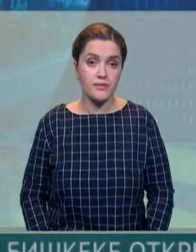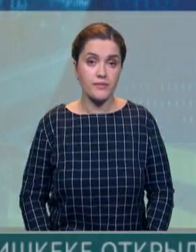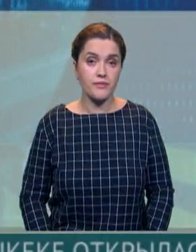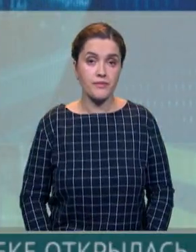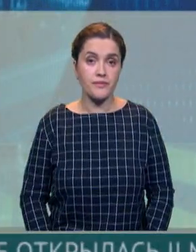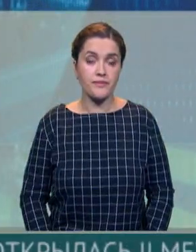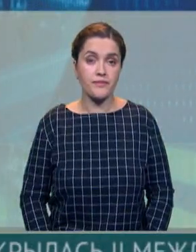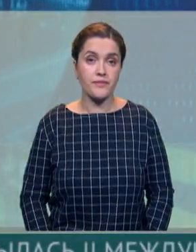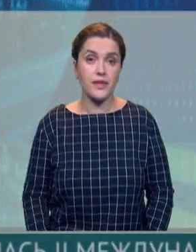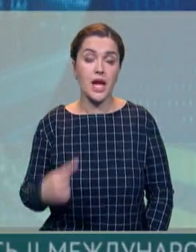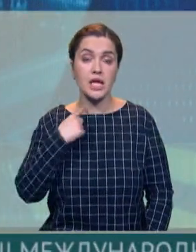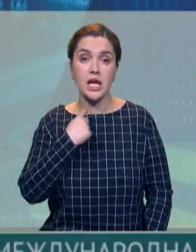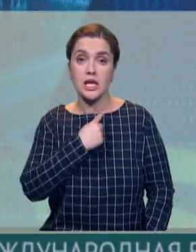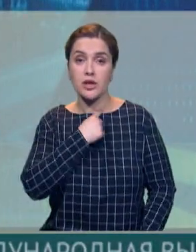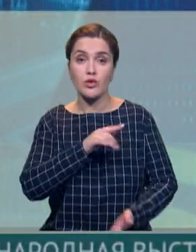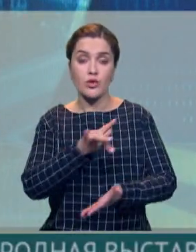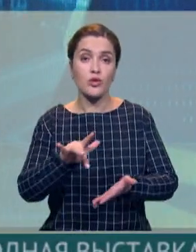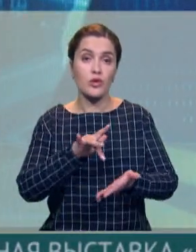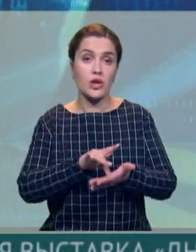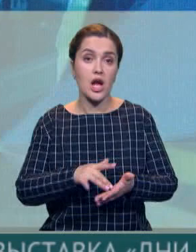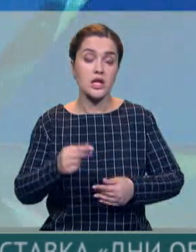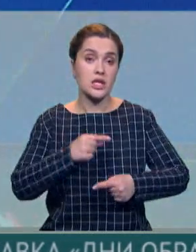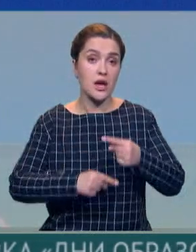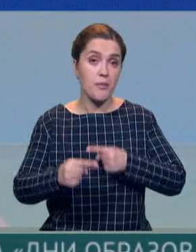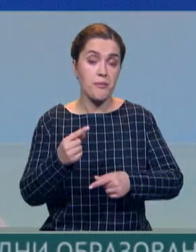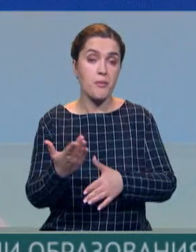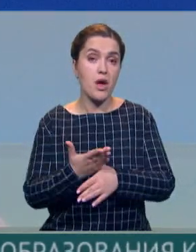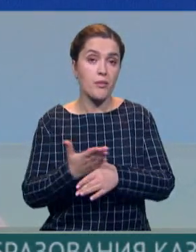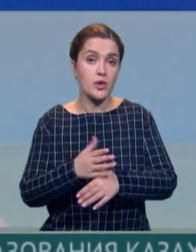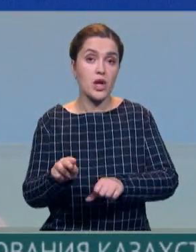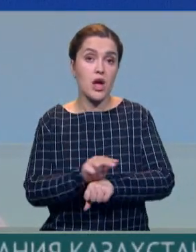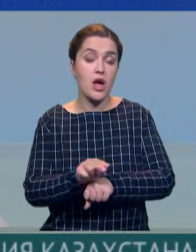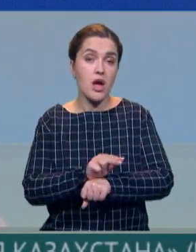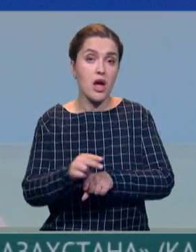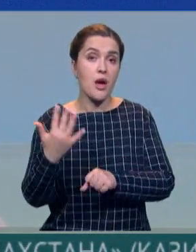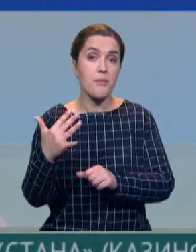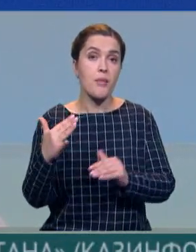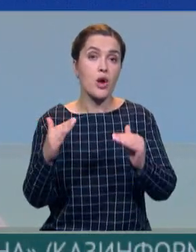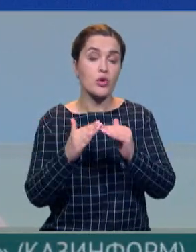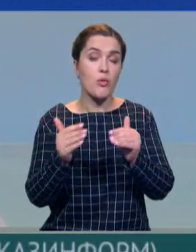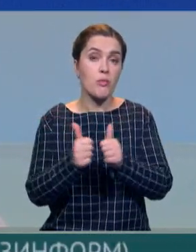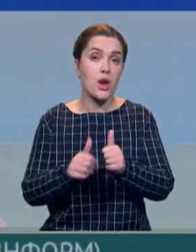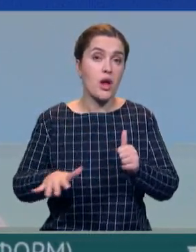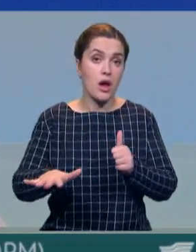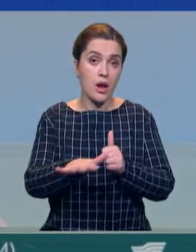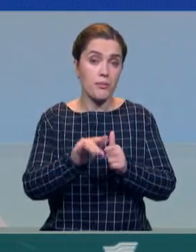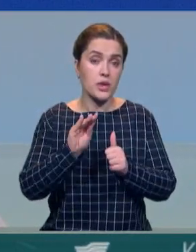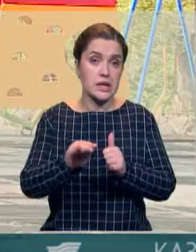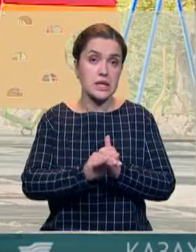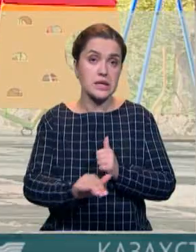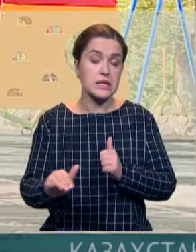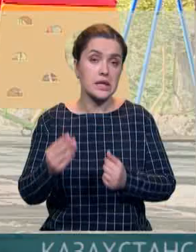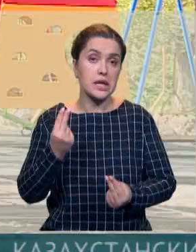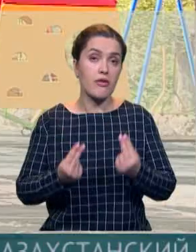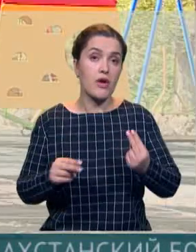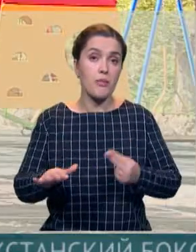И к другим новостям. В Талдыкургане местные предприниматели помогут отремонтировать 50 дворов. Они установят детские игровые